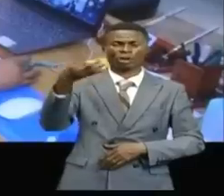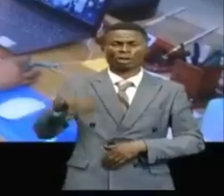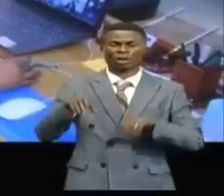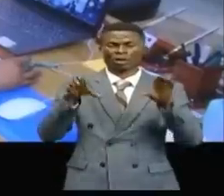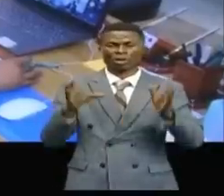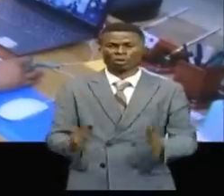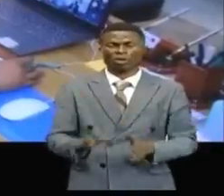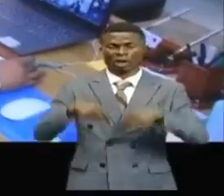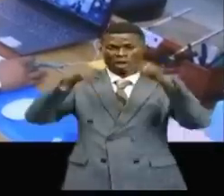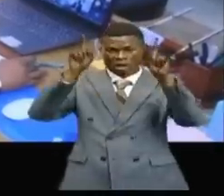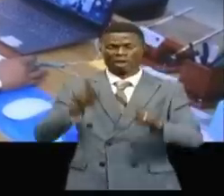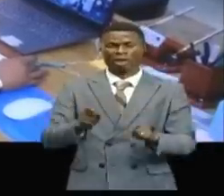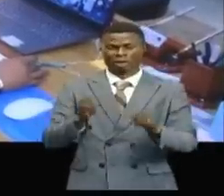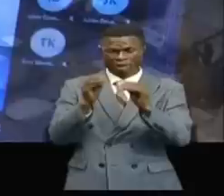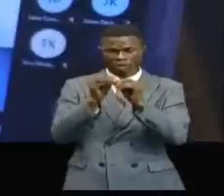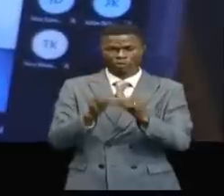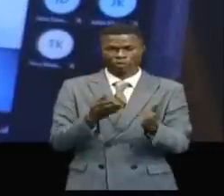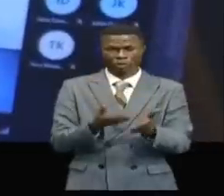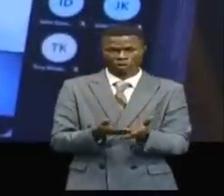cumul annuel.